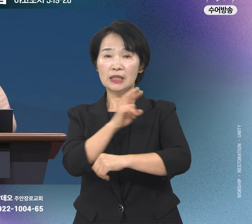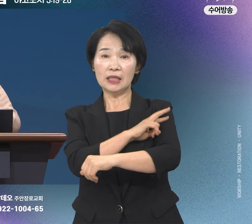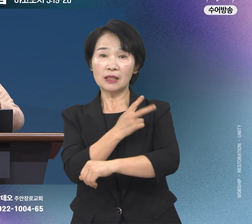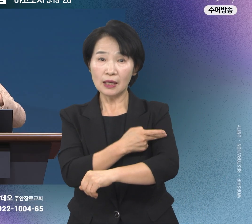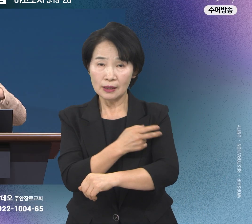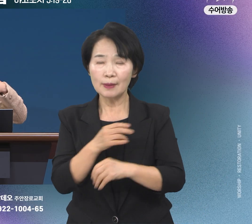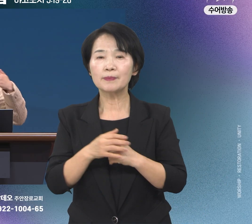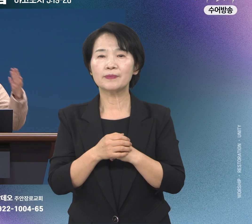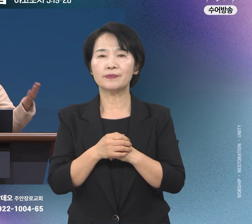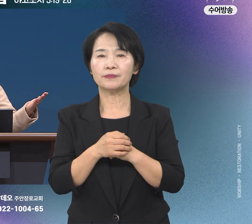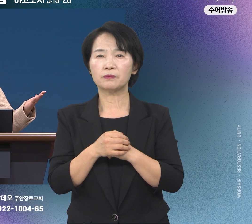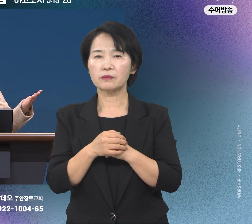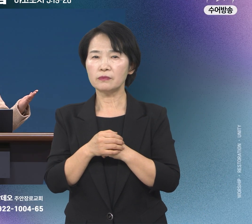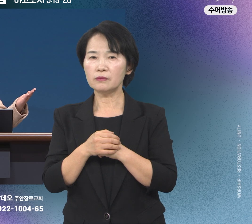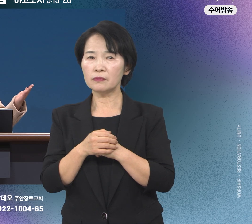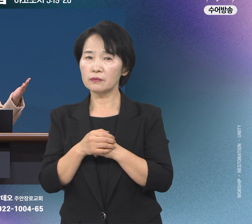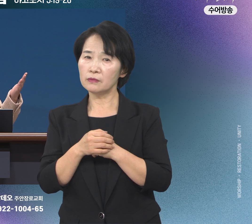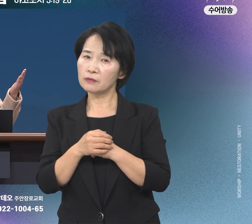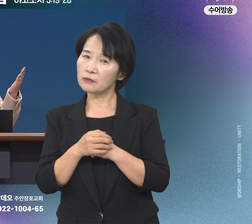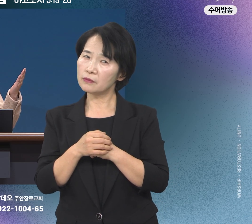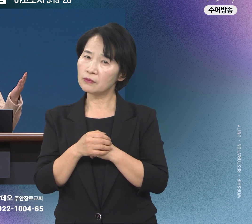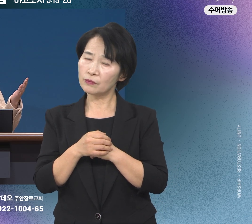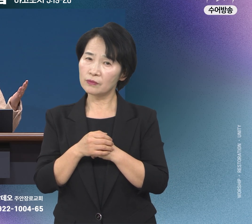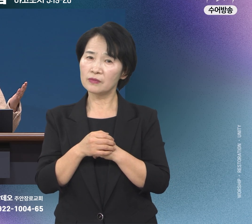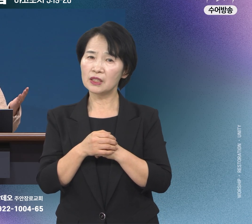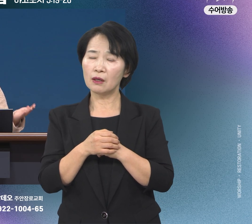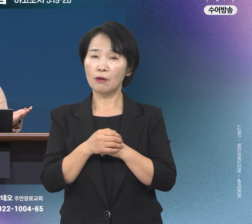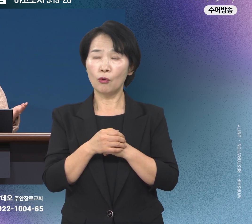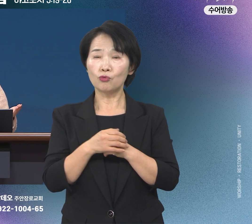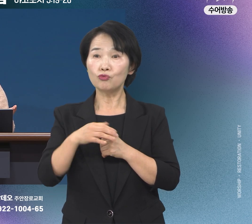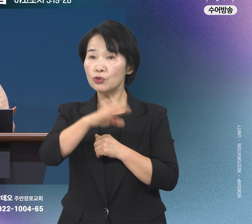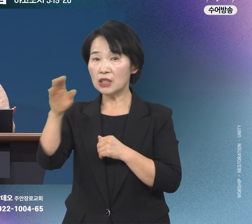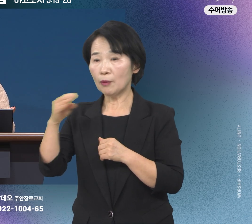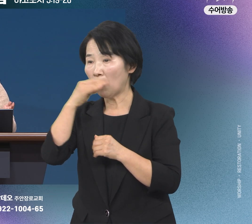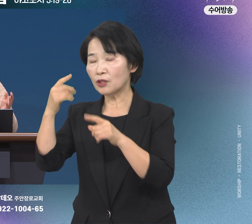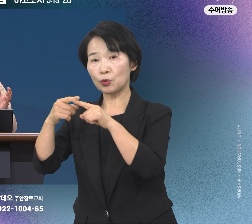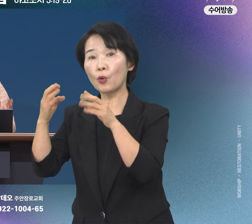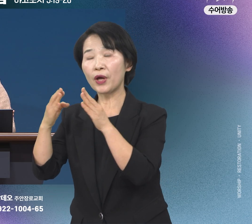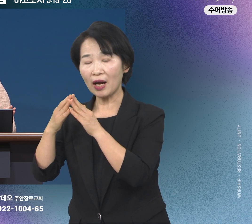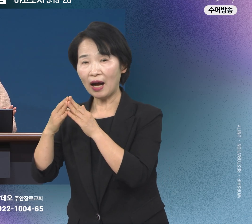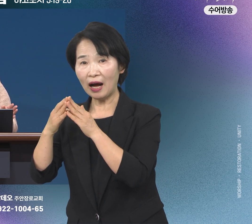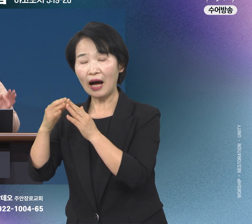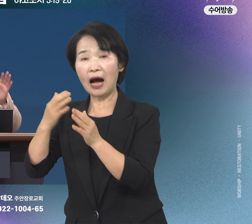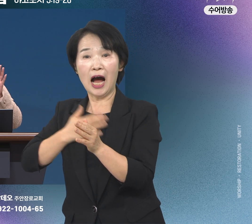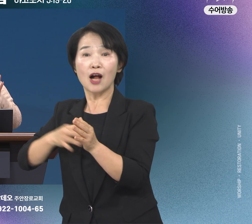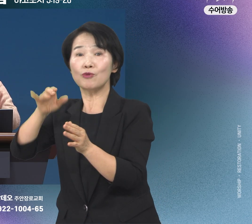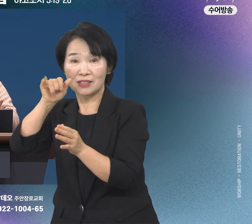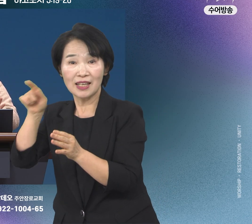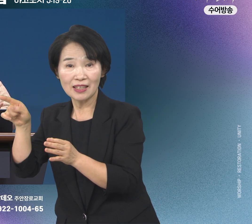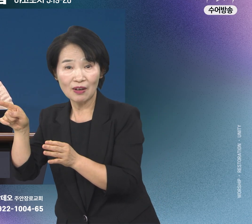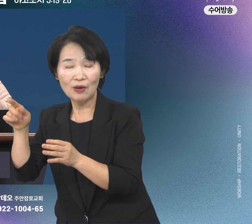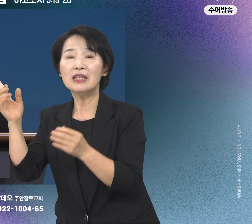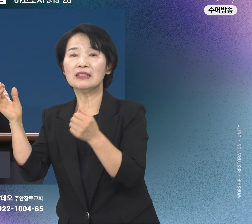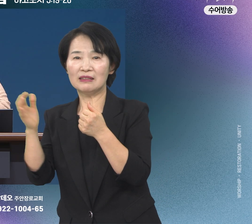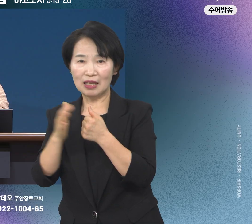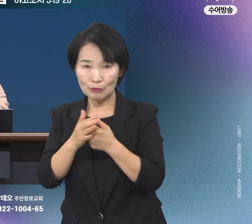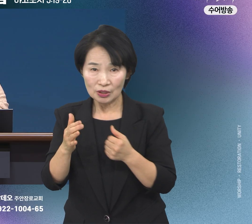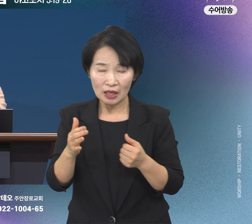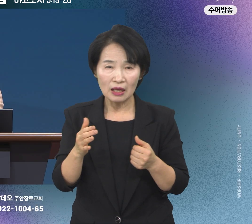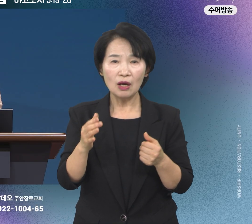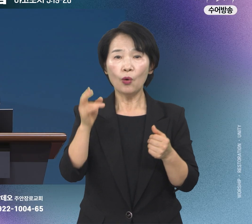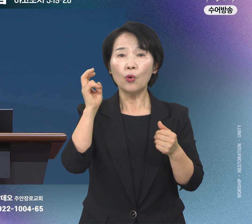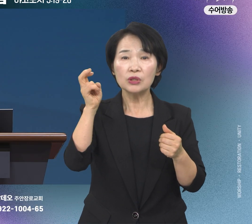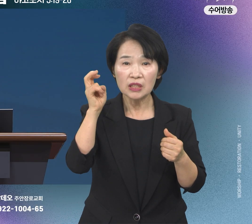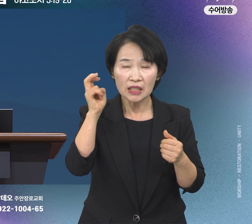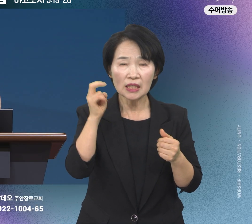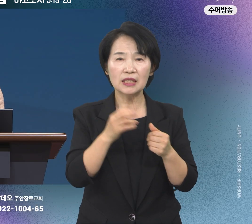신천지인 것을 이제 이단인 채로 이제 정통교회 사람들이 알고 있으니까 혹여나 이 신천지가 하나님의 나라인